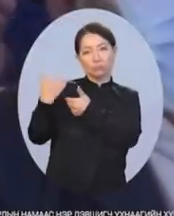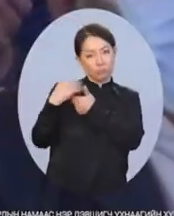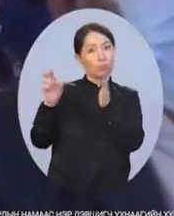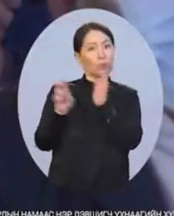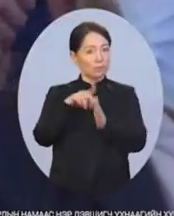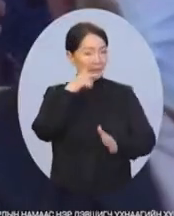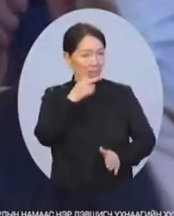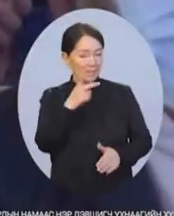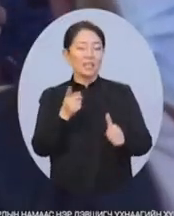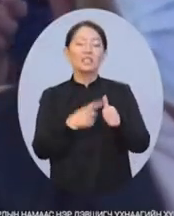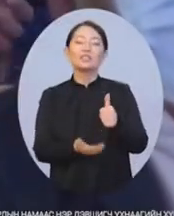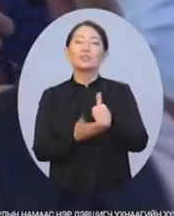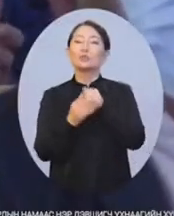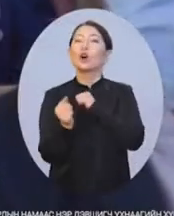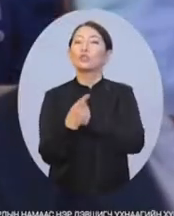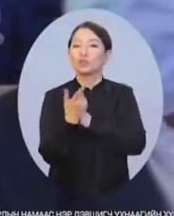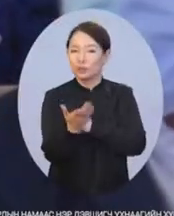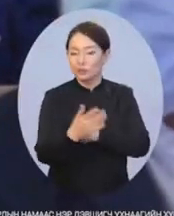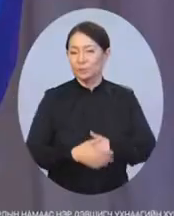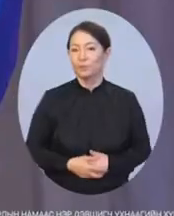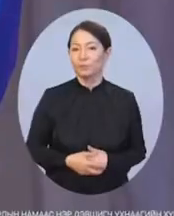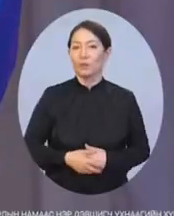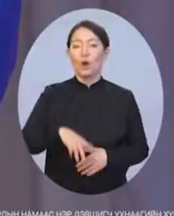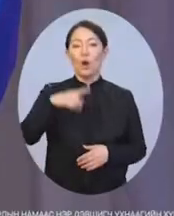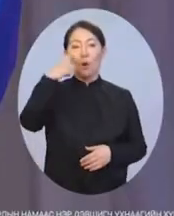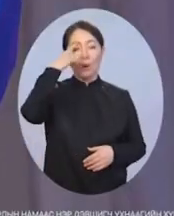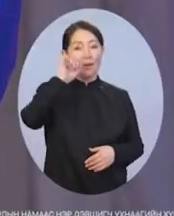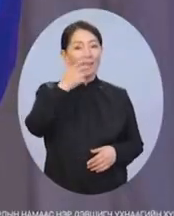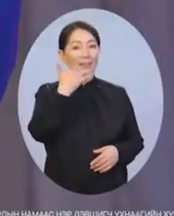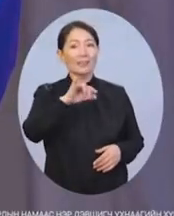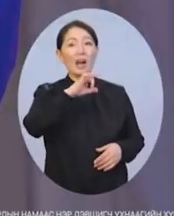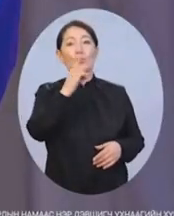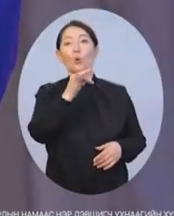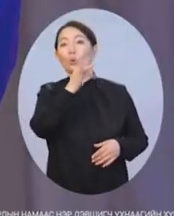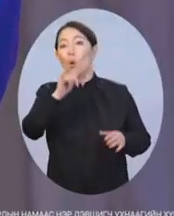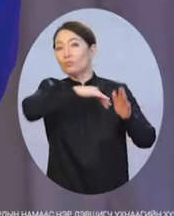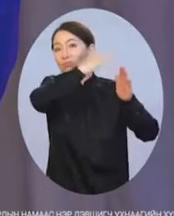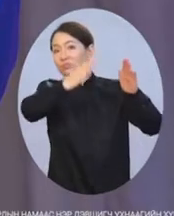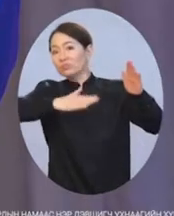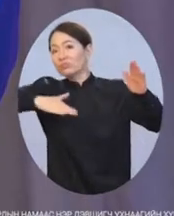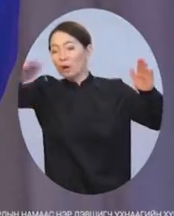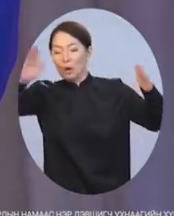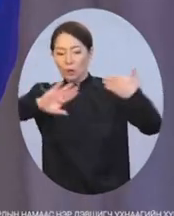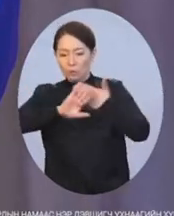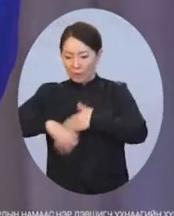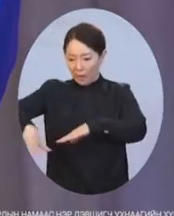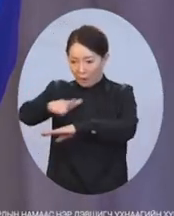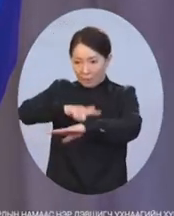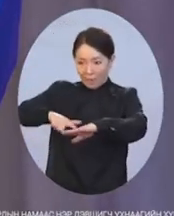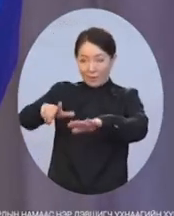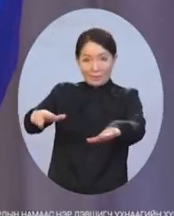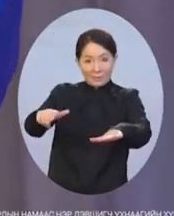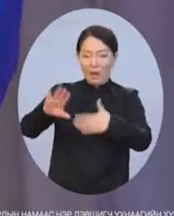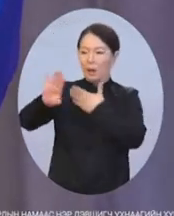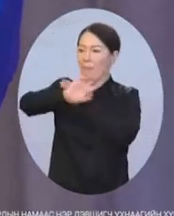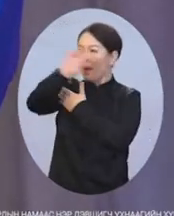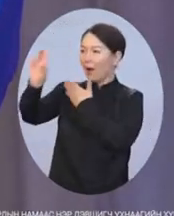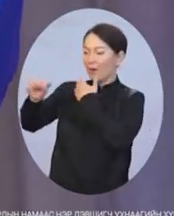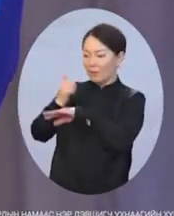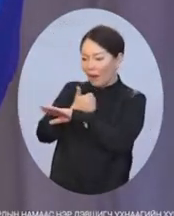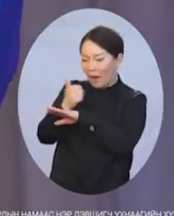байр нэмэгдүүлэх боломж гэж харж байгаагаа нэр дэвшигч онцоллоо. Монгол Улсын нурууны улсын тусгай хамгаалалттай газруудад байгалийн аялал